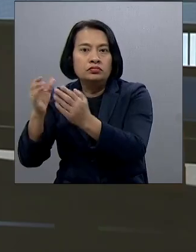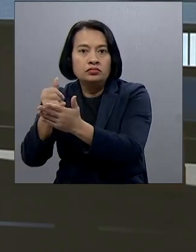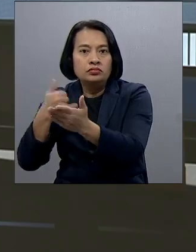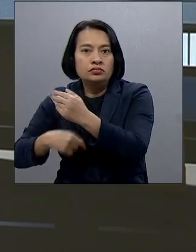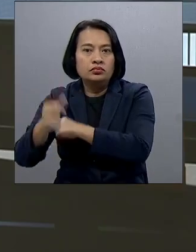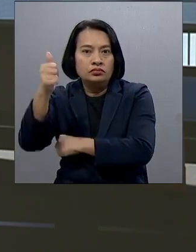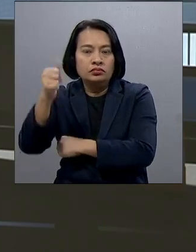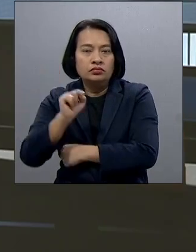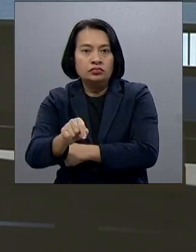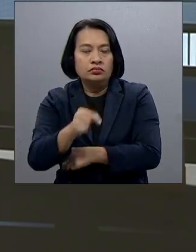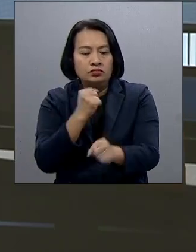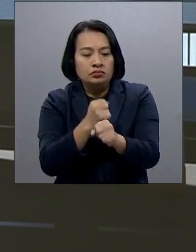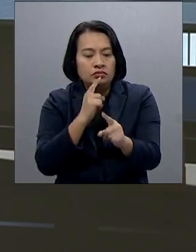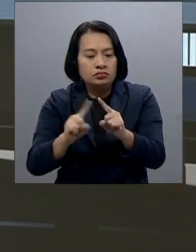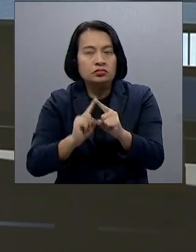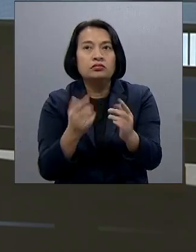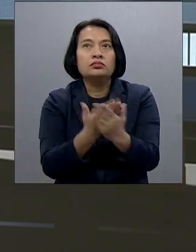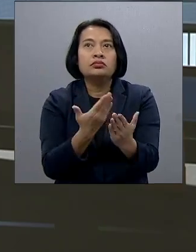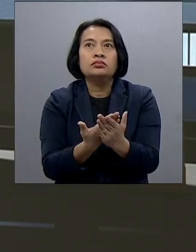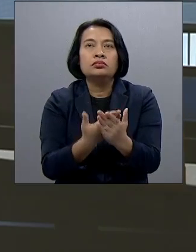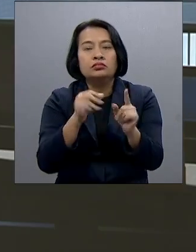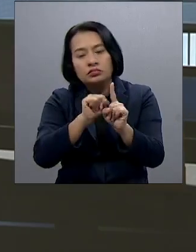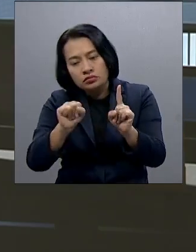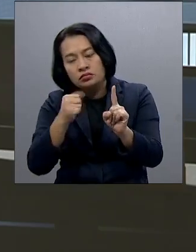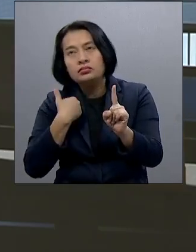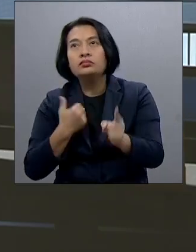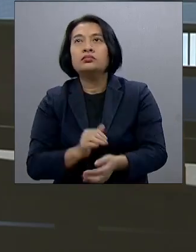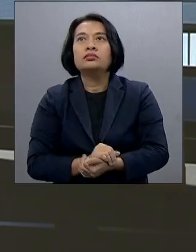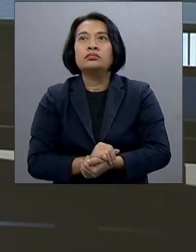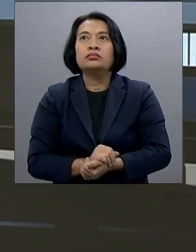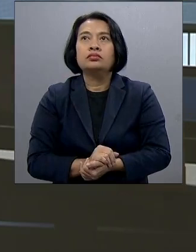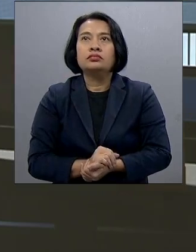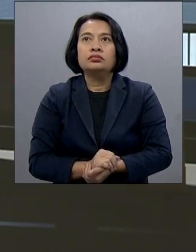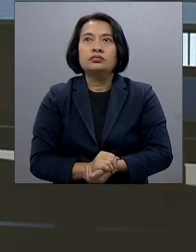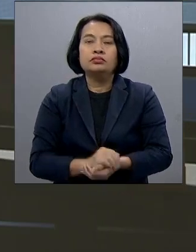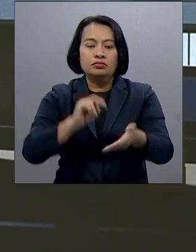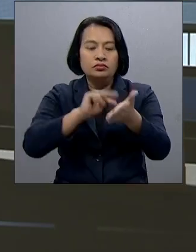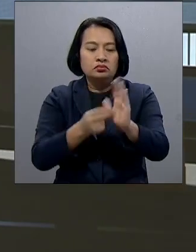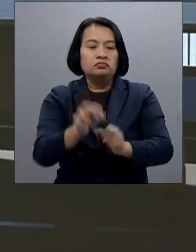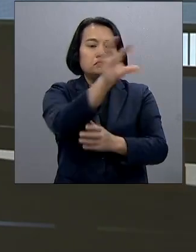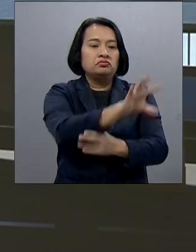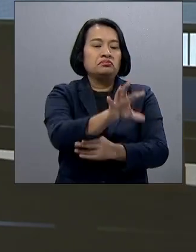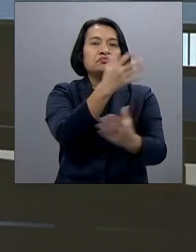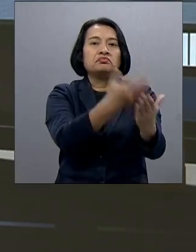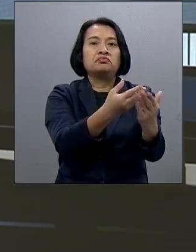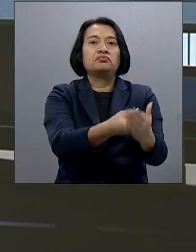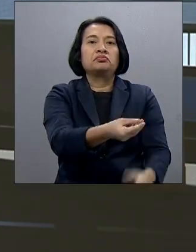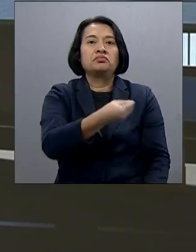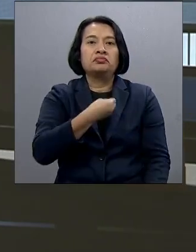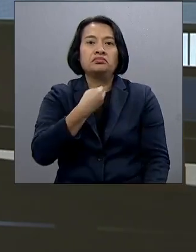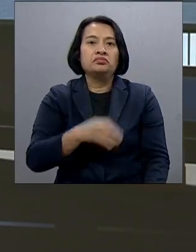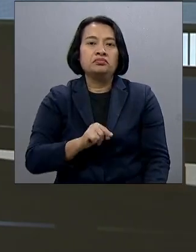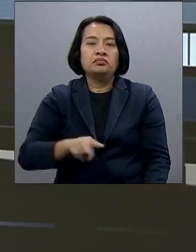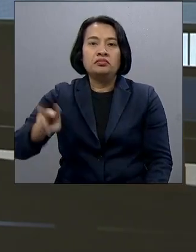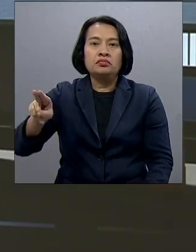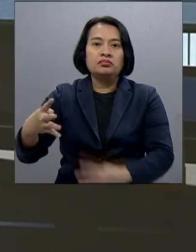าต้องมีค่าดำเนินการหลักแสนเลยทีเดียวล่ะปรากฏว่าถูกหลอกนะคะให้เงินผู้ก่อเหตุไปแล้วสามีของเ